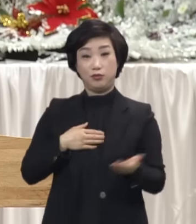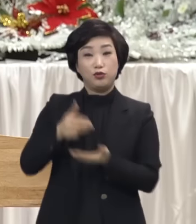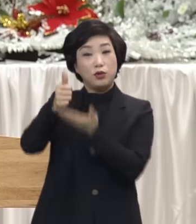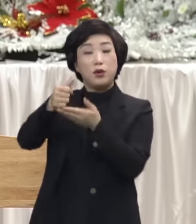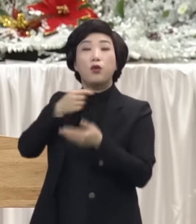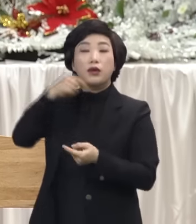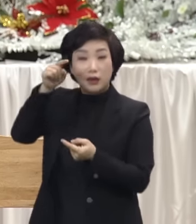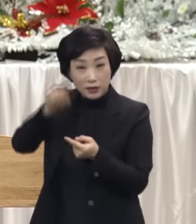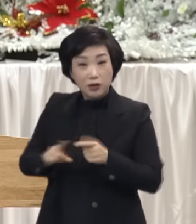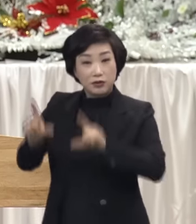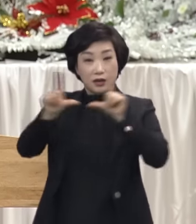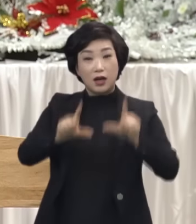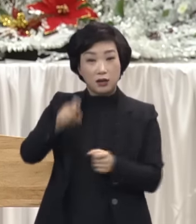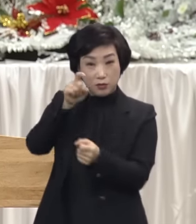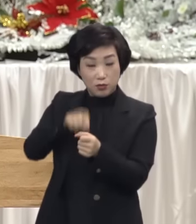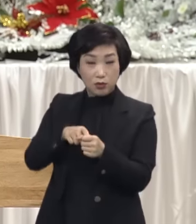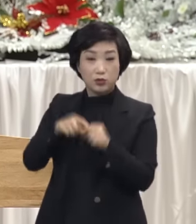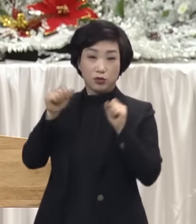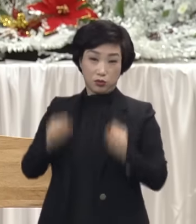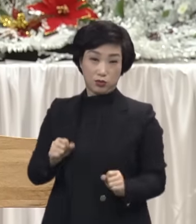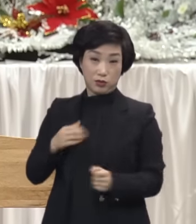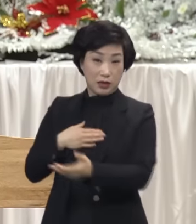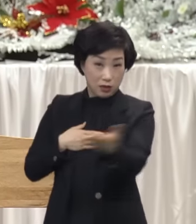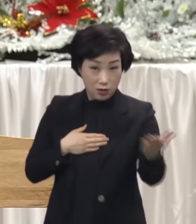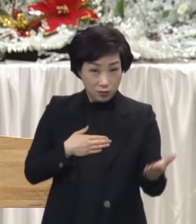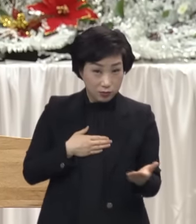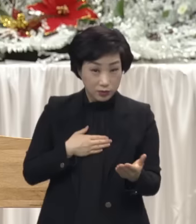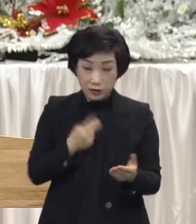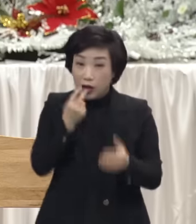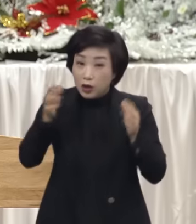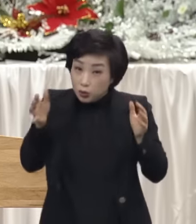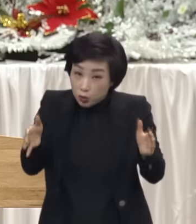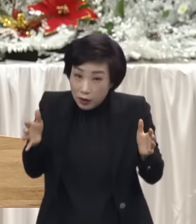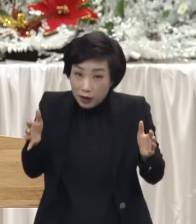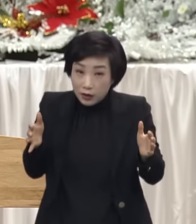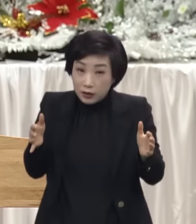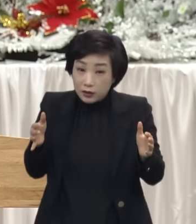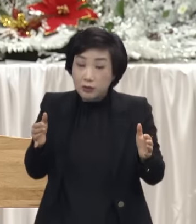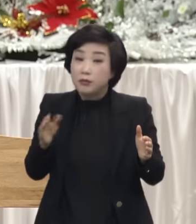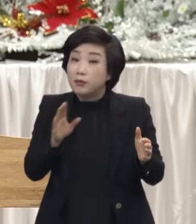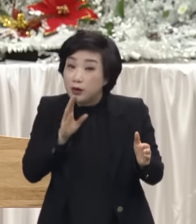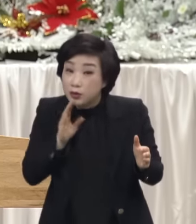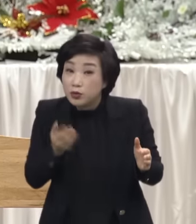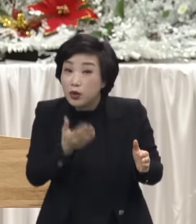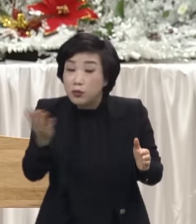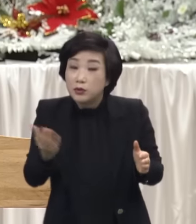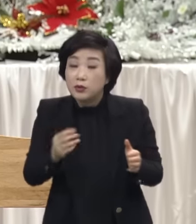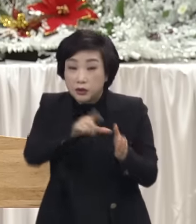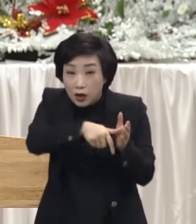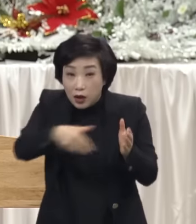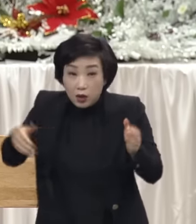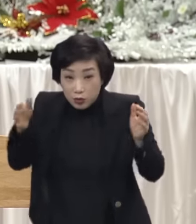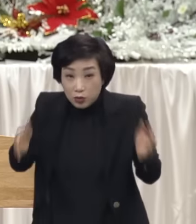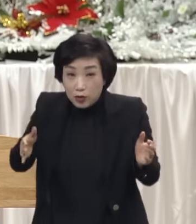따라 살려고 존재된 시간이다. 목숨이다.